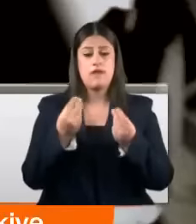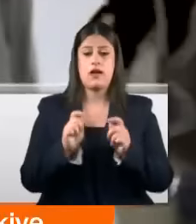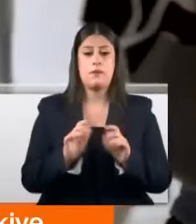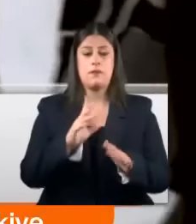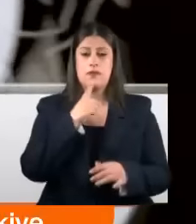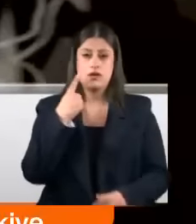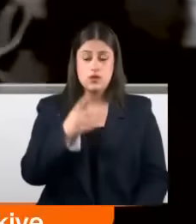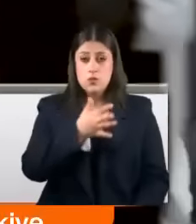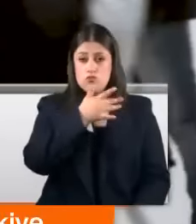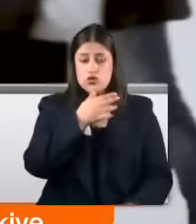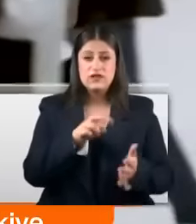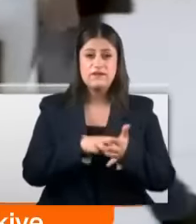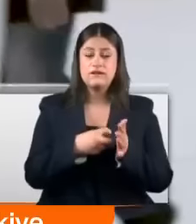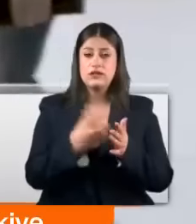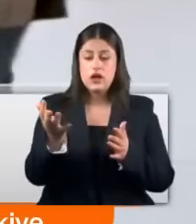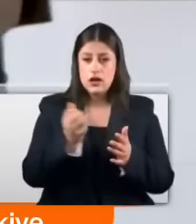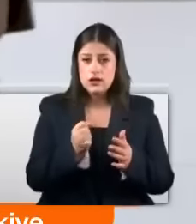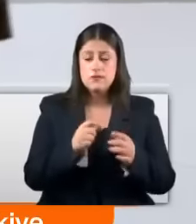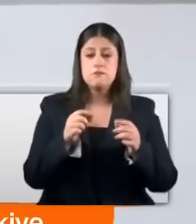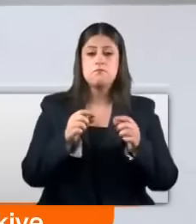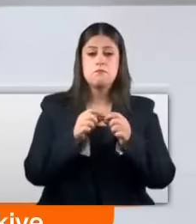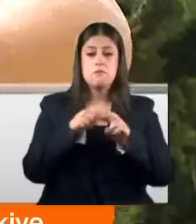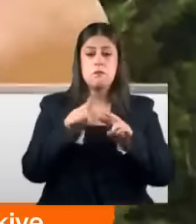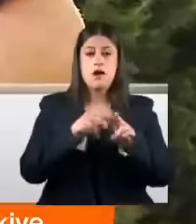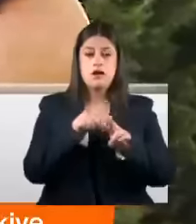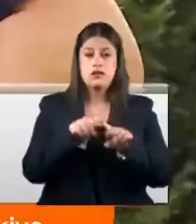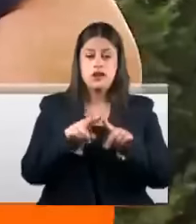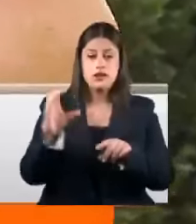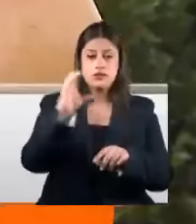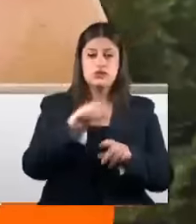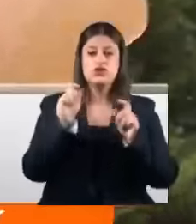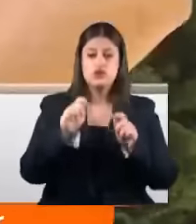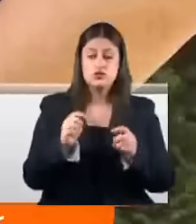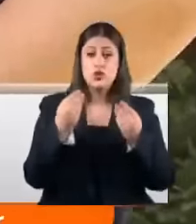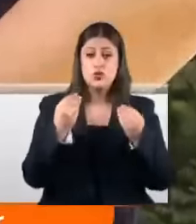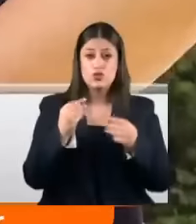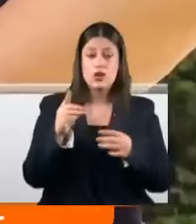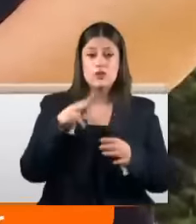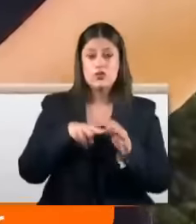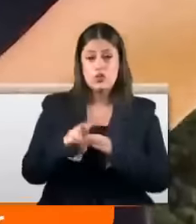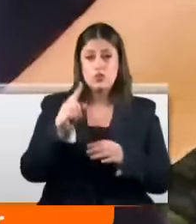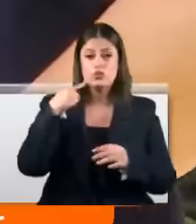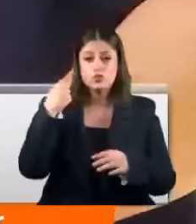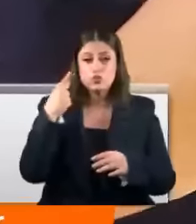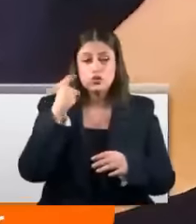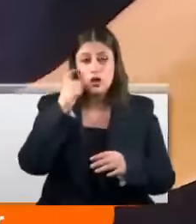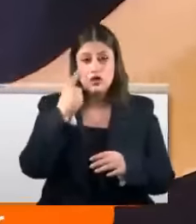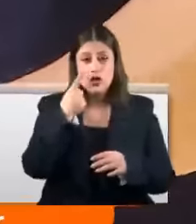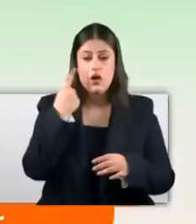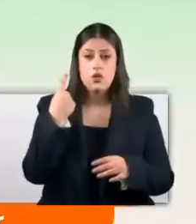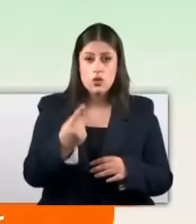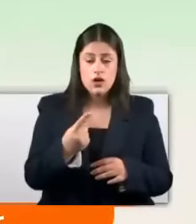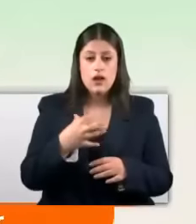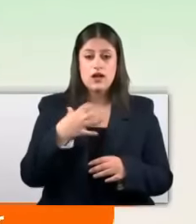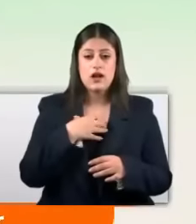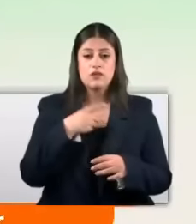Bulgaristan vizesi alıp Balkan turu yapacaktı Çankaya ailesi. Keyifli bir yolculuğa çıkmayı beklerken iddiaya göre kendilerini